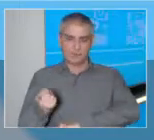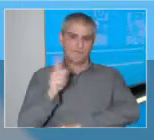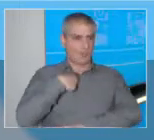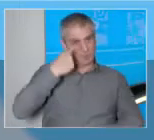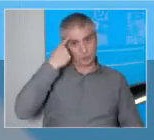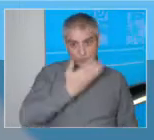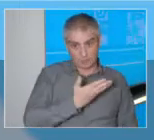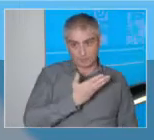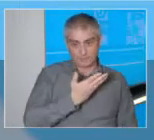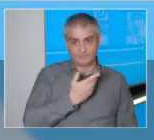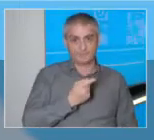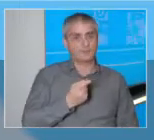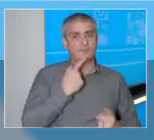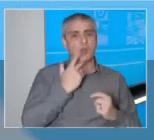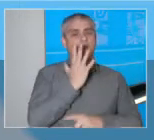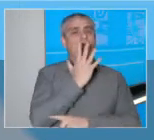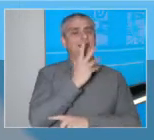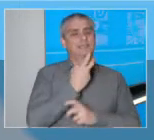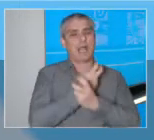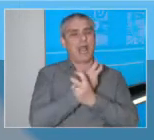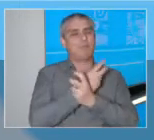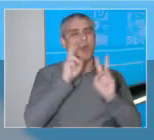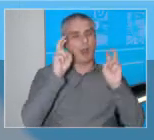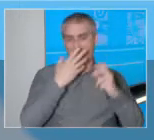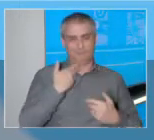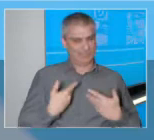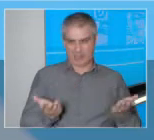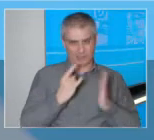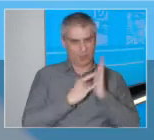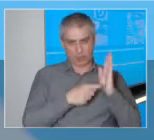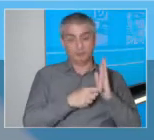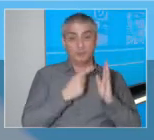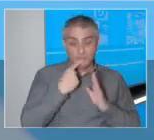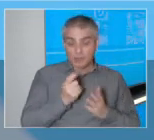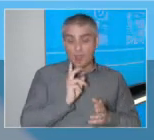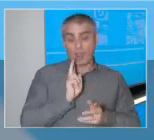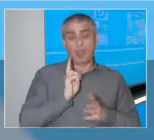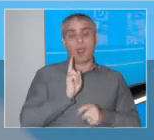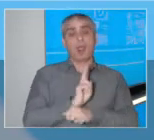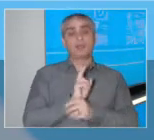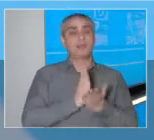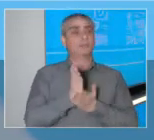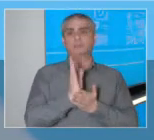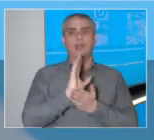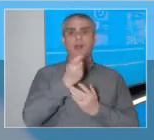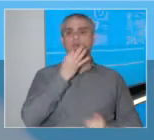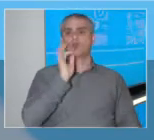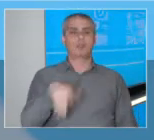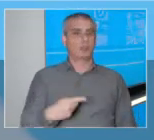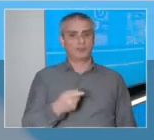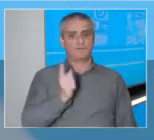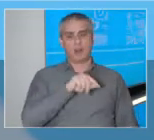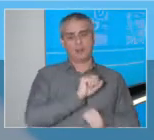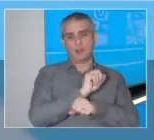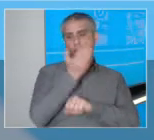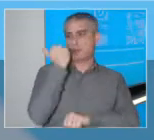יודעים שפרי העץ המורעל לא קיים בחקיקה הישראלית, כשהם באים עם טענה של הגנה מן הצדק, מדוע היא עדיפה על